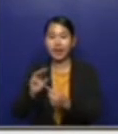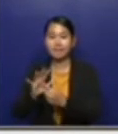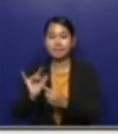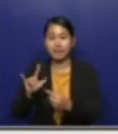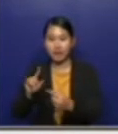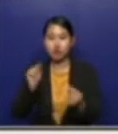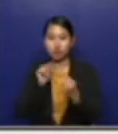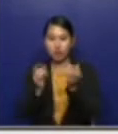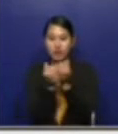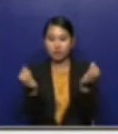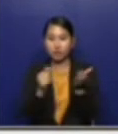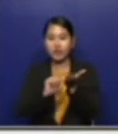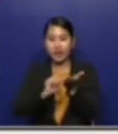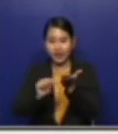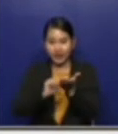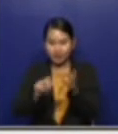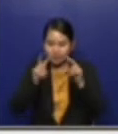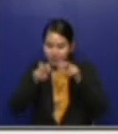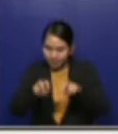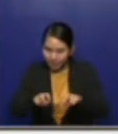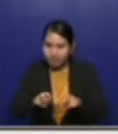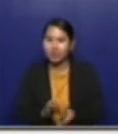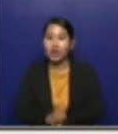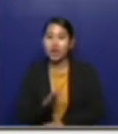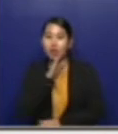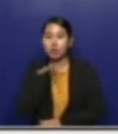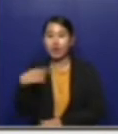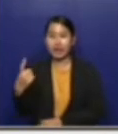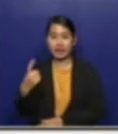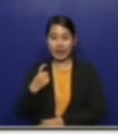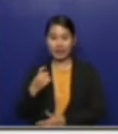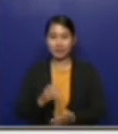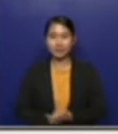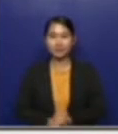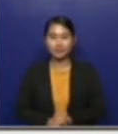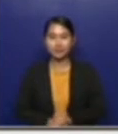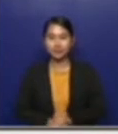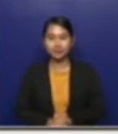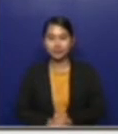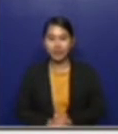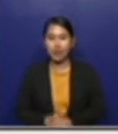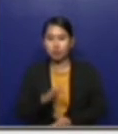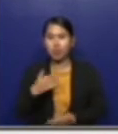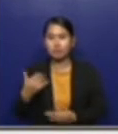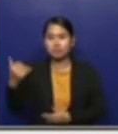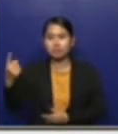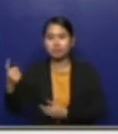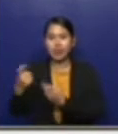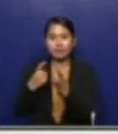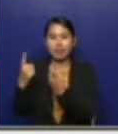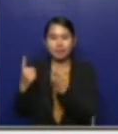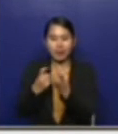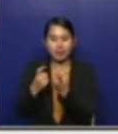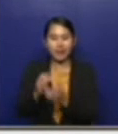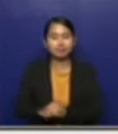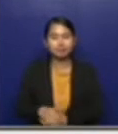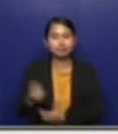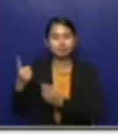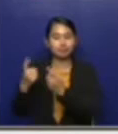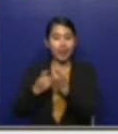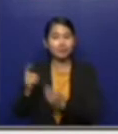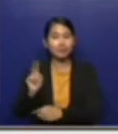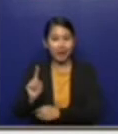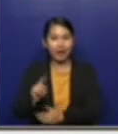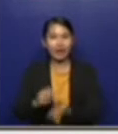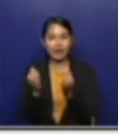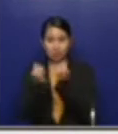านครับถ้าคิดจะมาถามผมใช่ไหมถ้าสมมติอาละมาถามผมถามว่าจะแก้รั